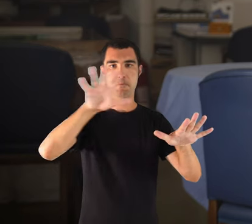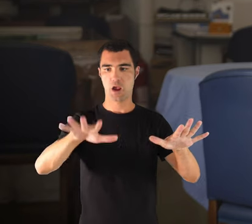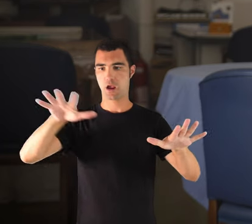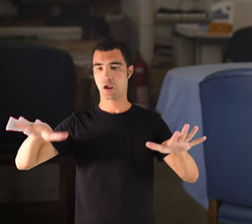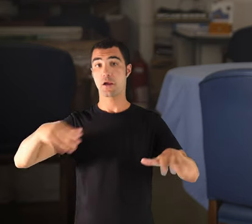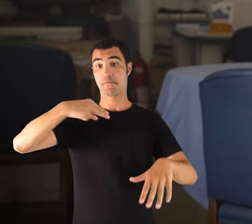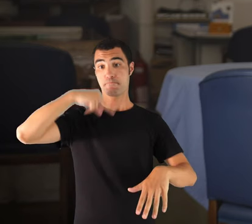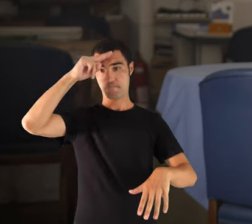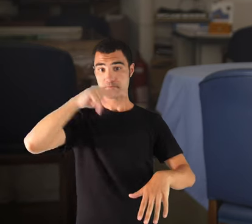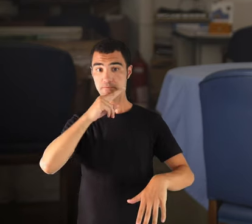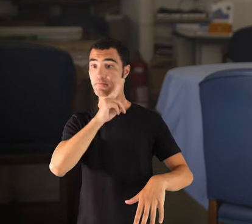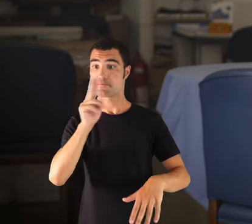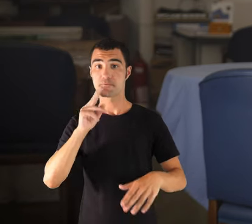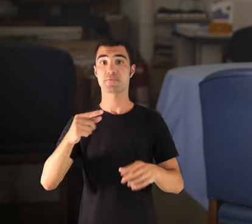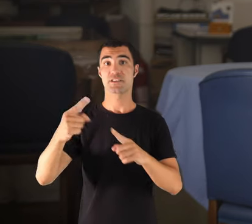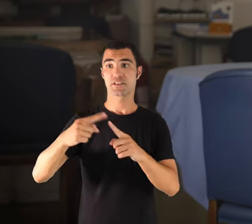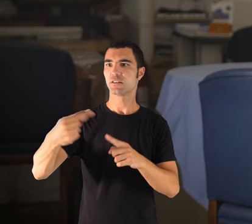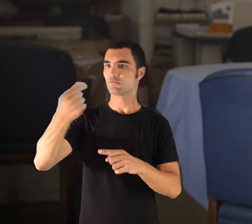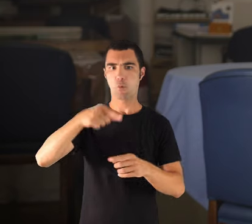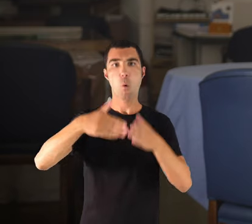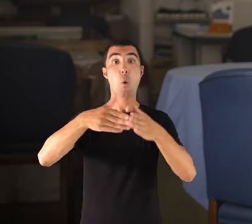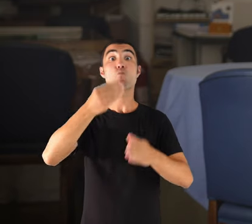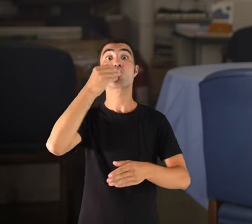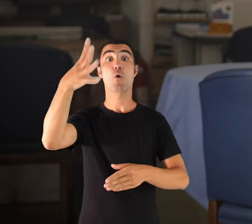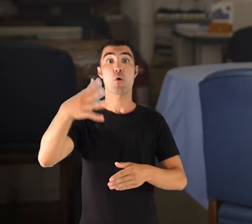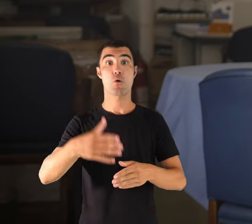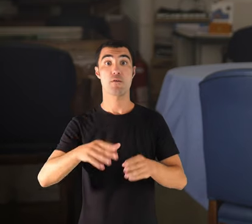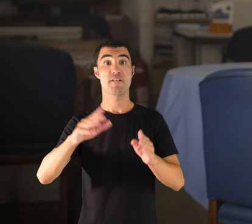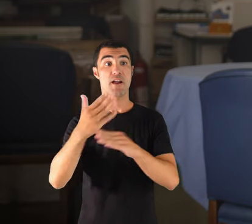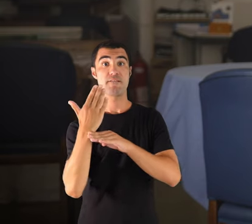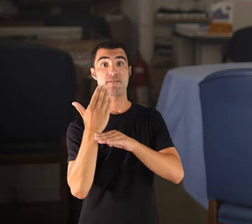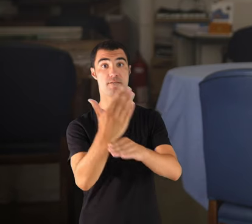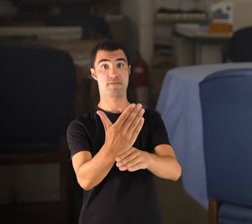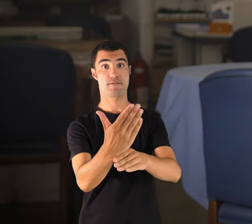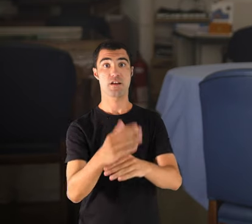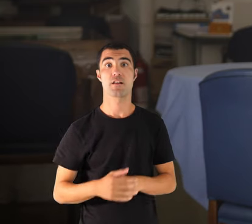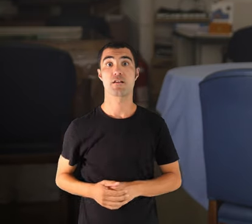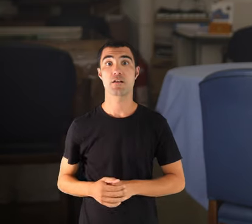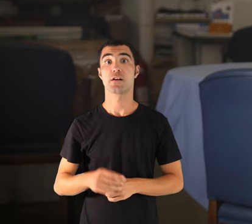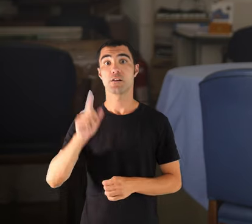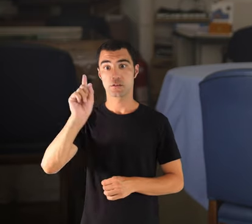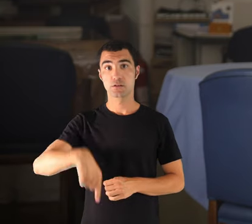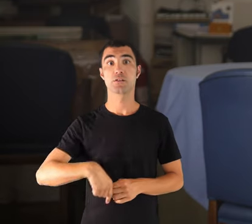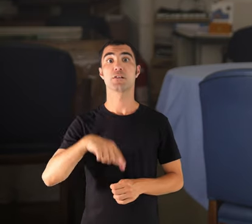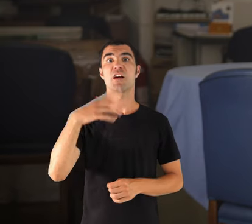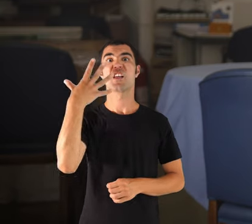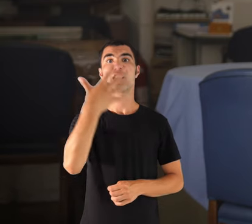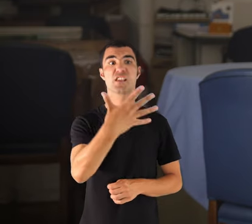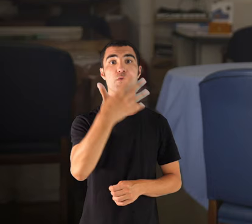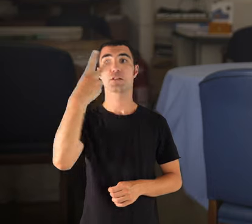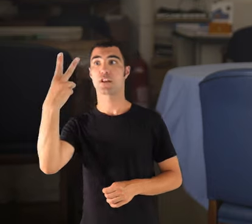que aquest bot era molt bo per navegar la vela, i duia 52 pans